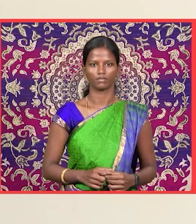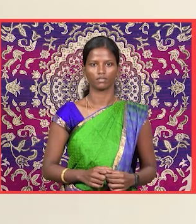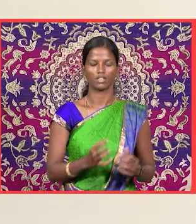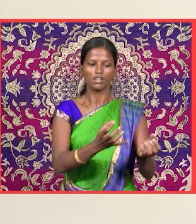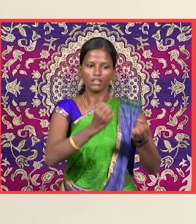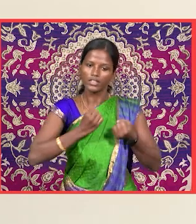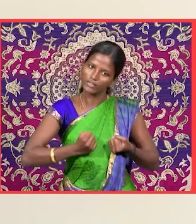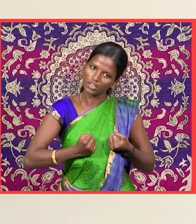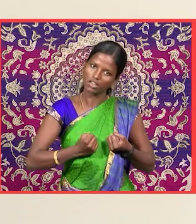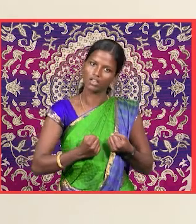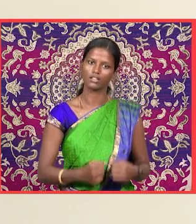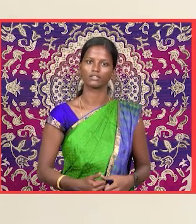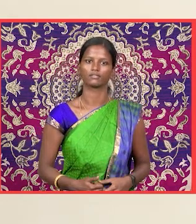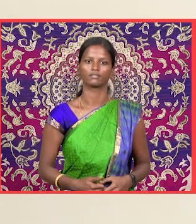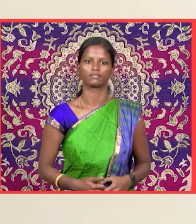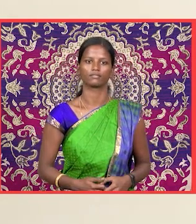தேவைப்படும் லிட்டர்